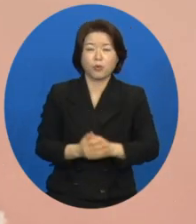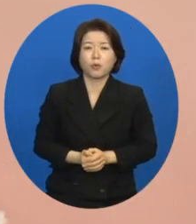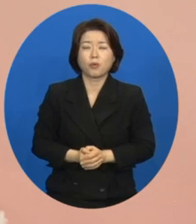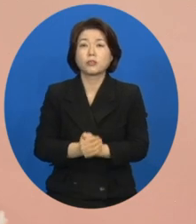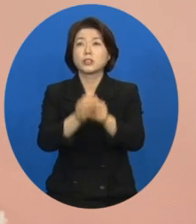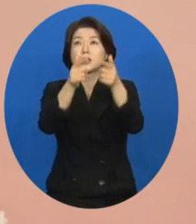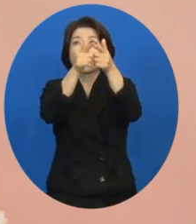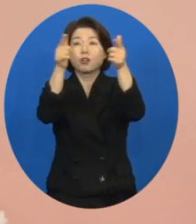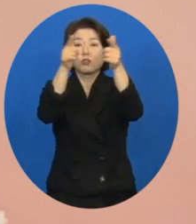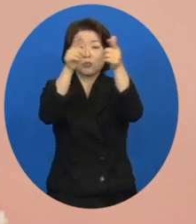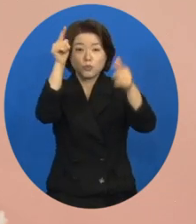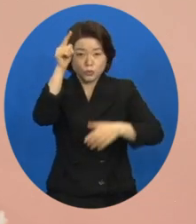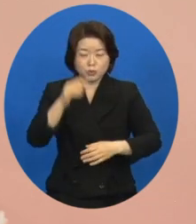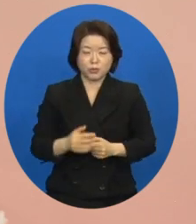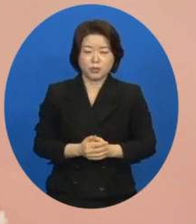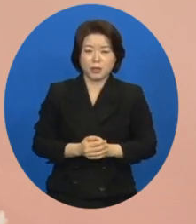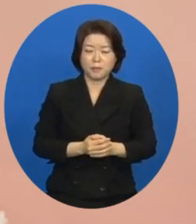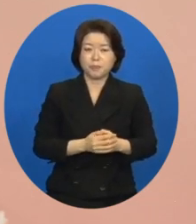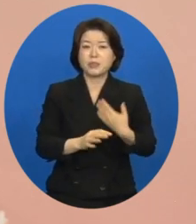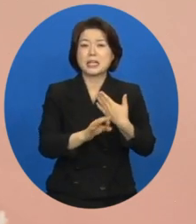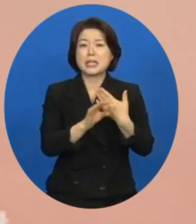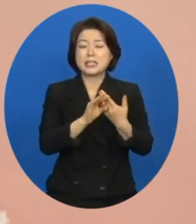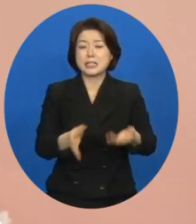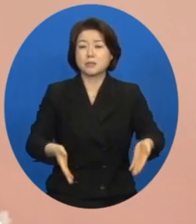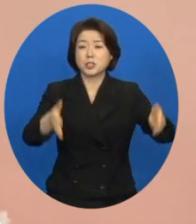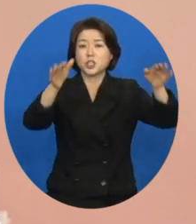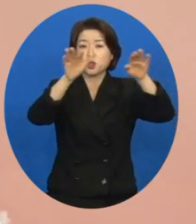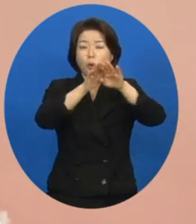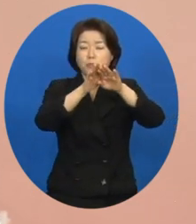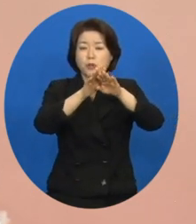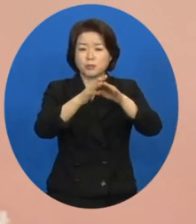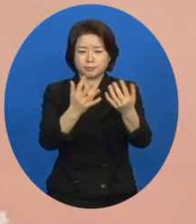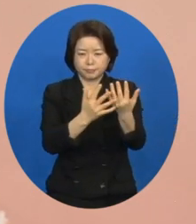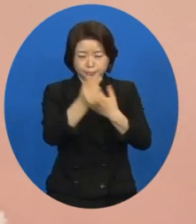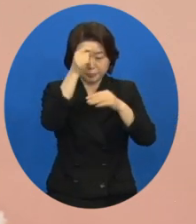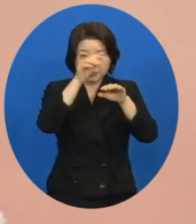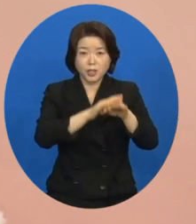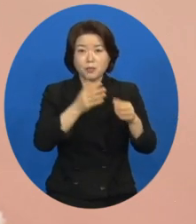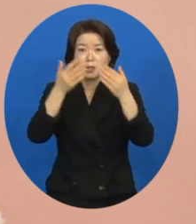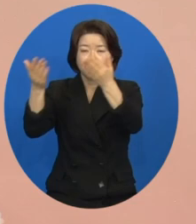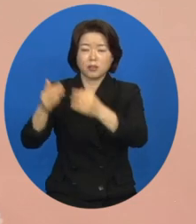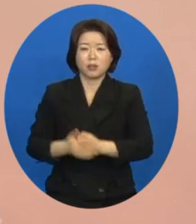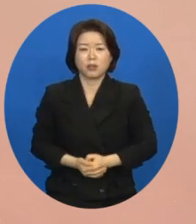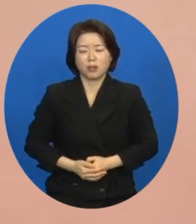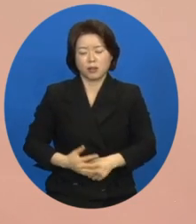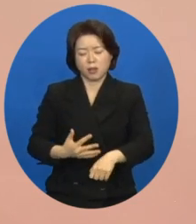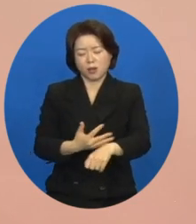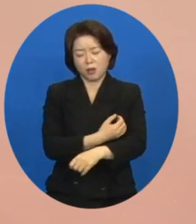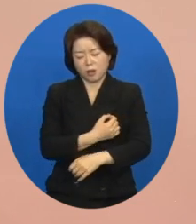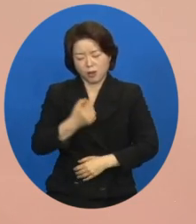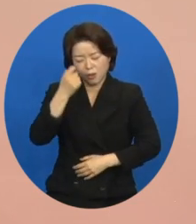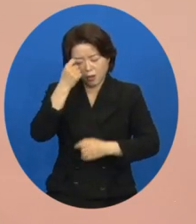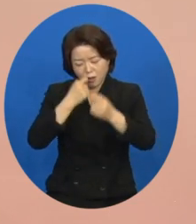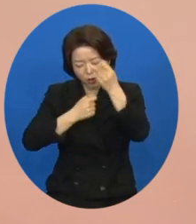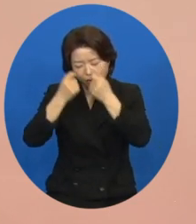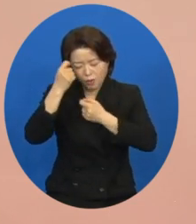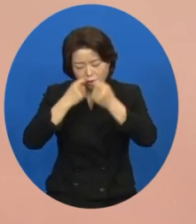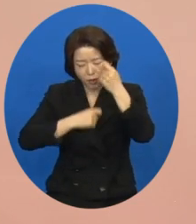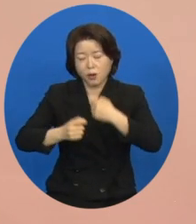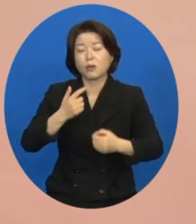6층에서 가그물 속에서 집회를 하면서 엄청 울었습니다. 정말 울었습니다.